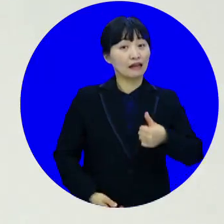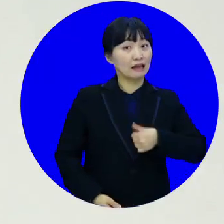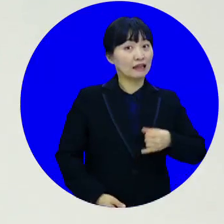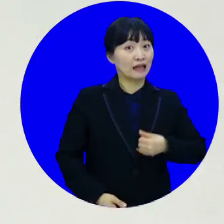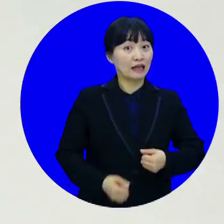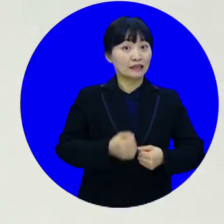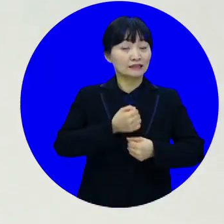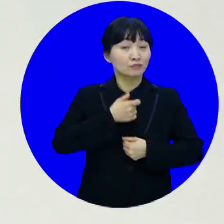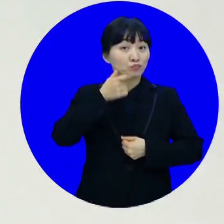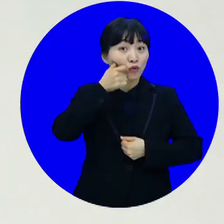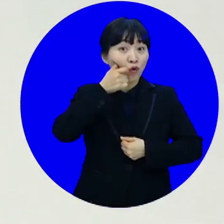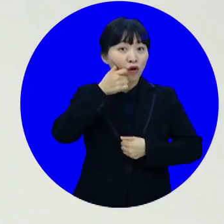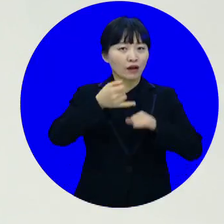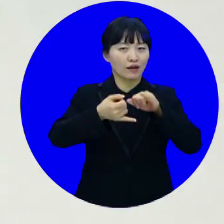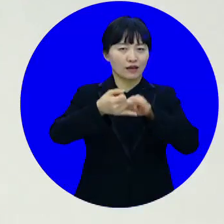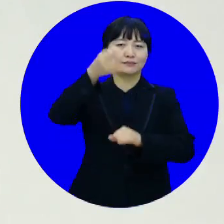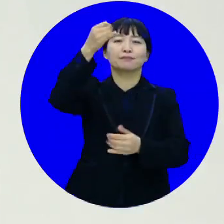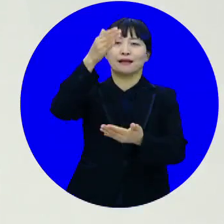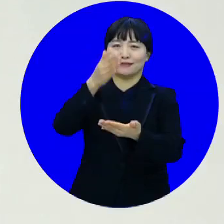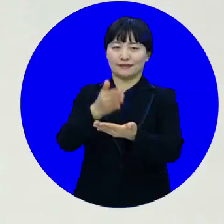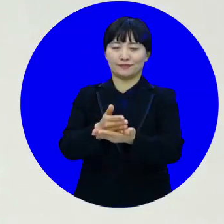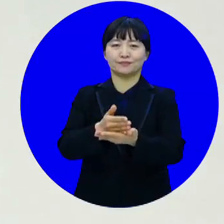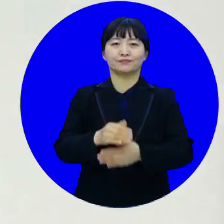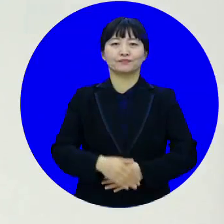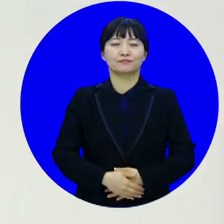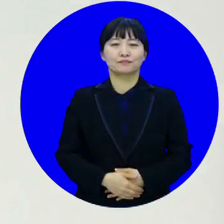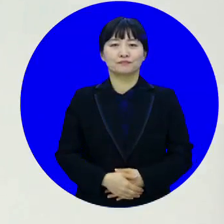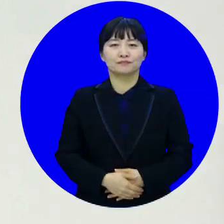자녀에게 지키지 못할 약속은 하지 않겠습니다.